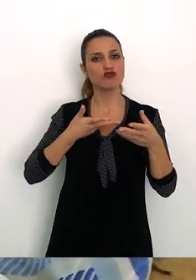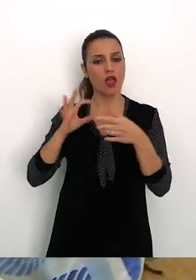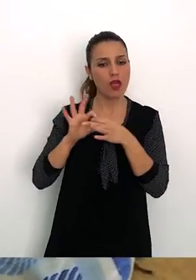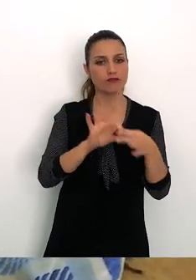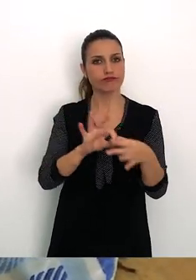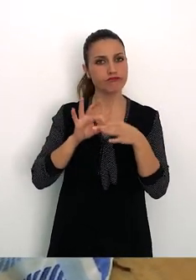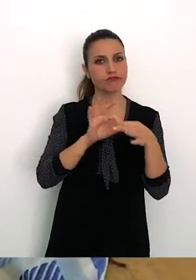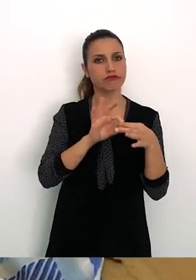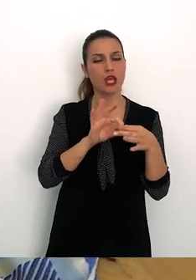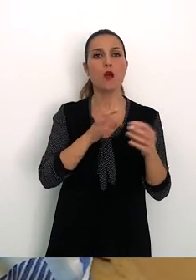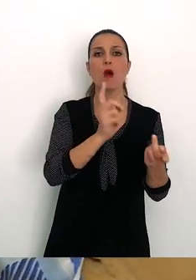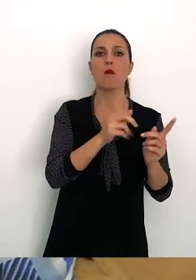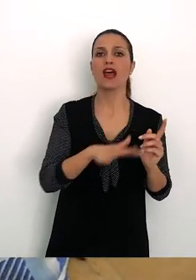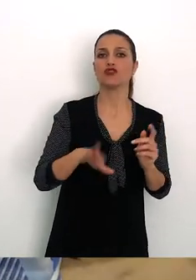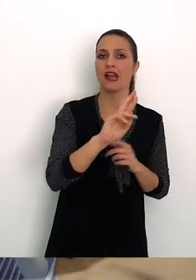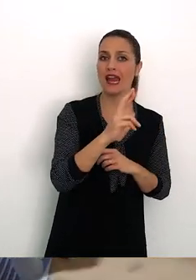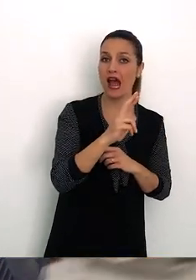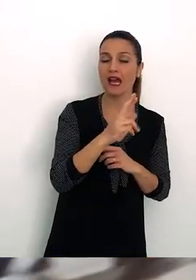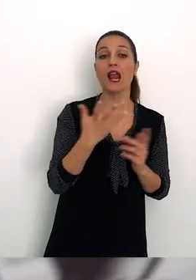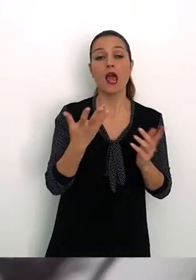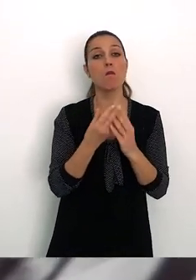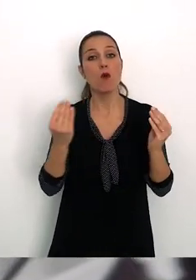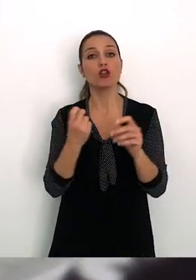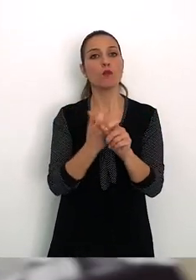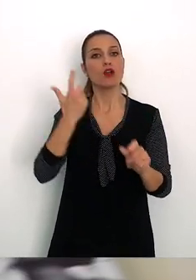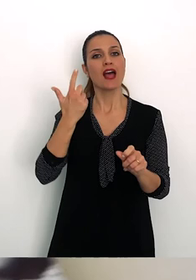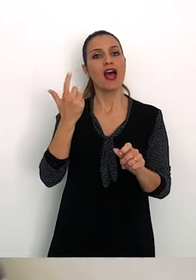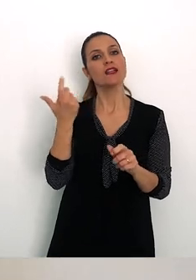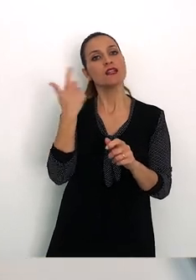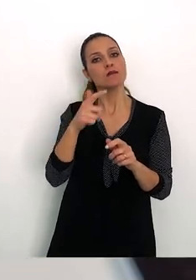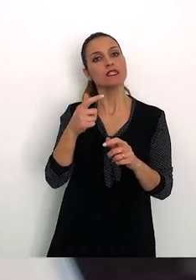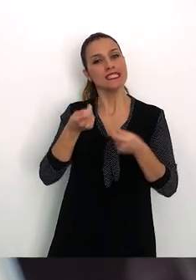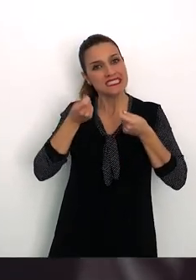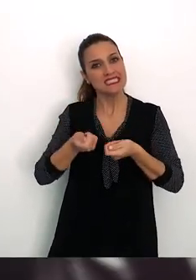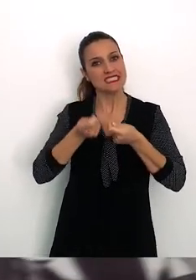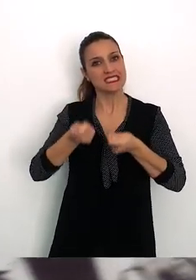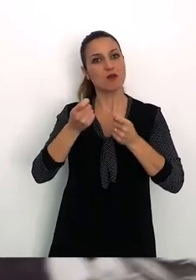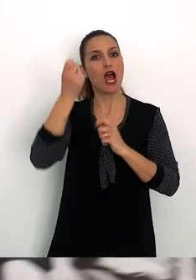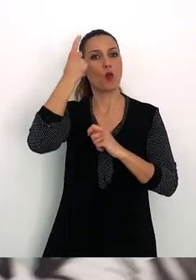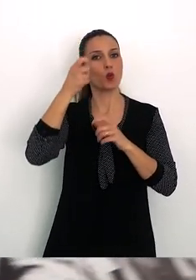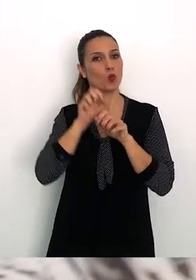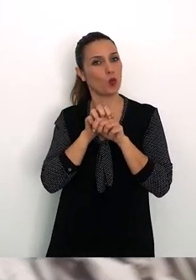la popolazione di Racale e risultano essere un importante motore culturale.